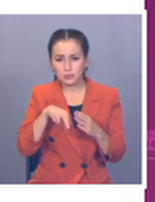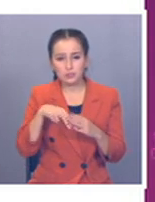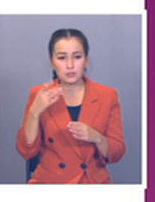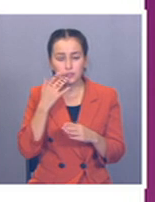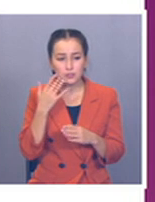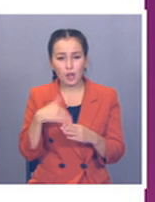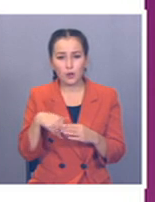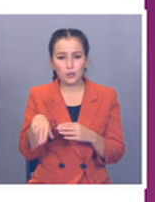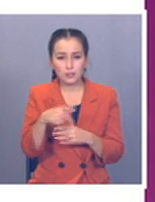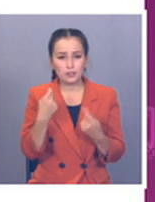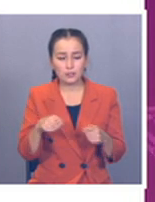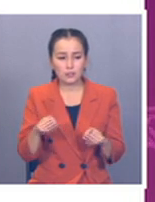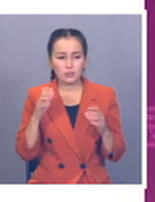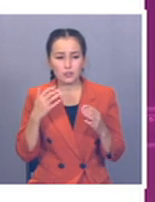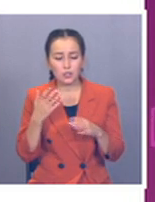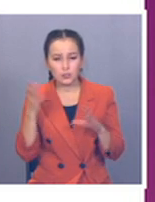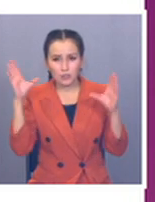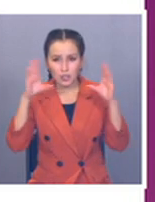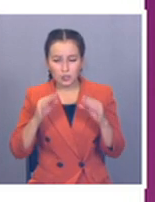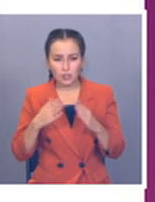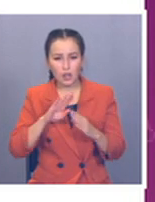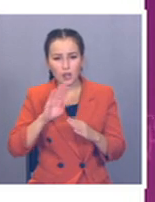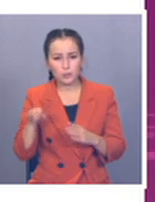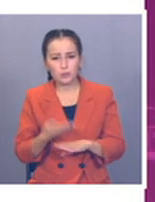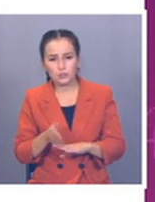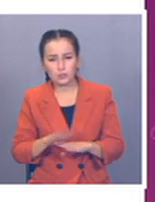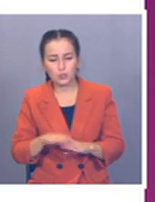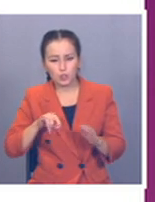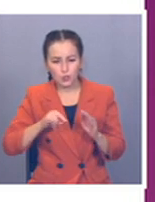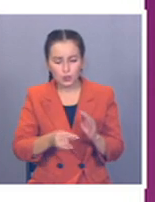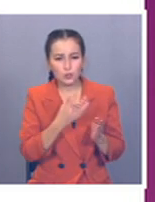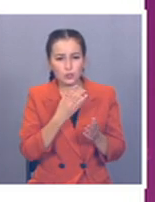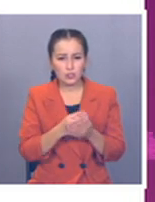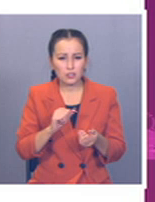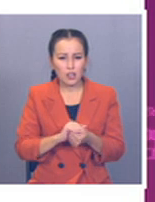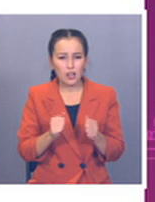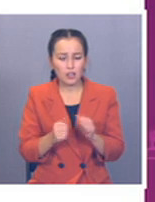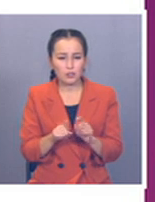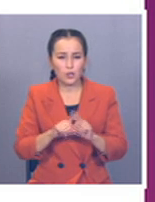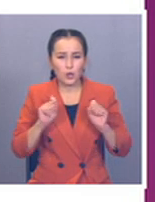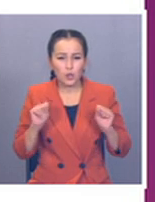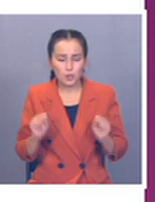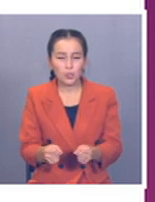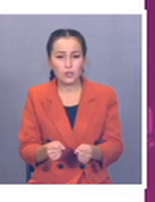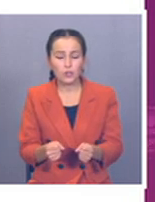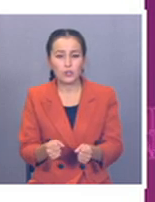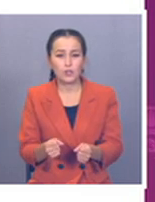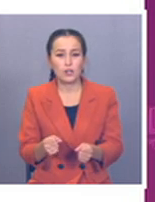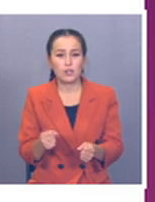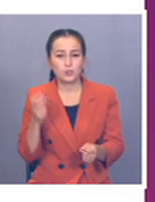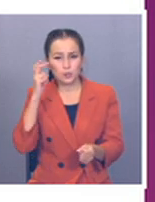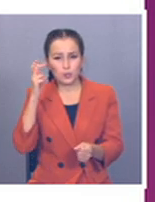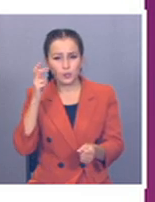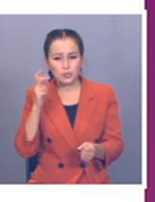қалжырап, үйіне әрең жететін. Үңгірдей ғана лашық іші тастай суық, қара көлеңке сыз